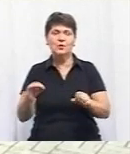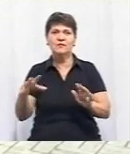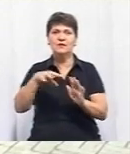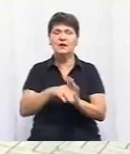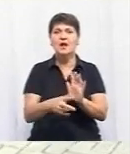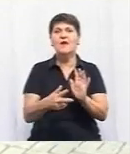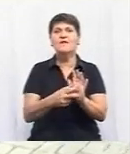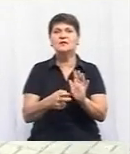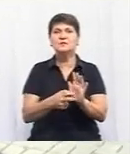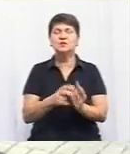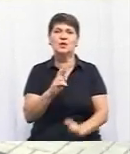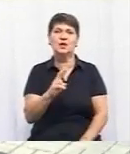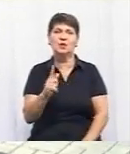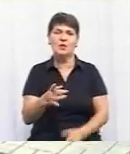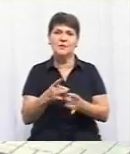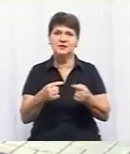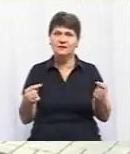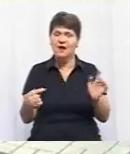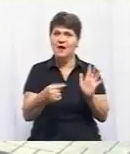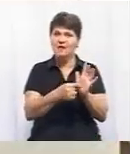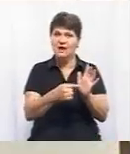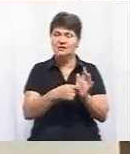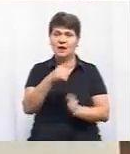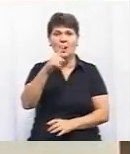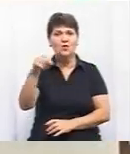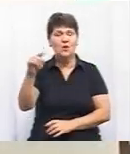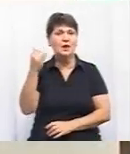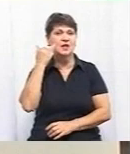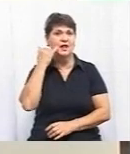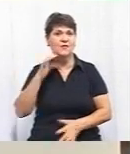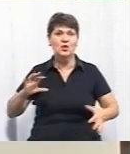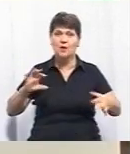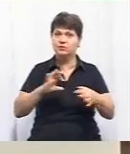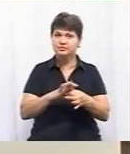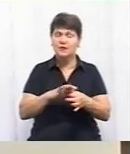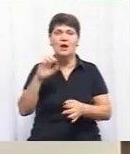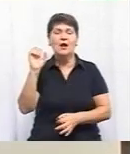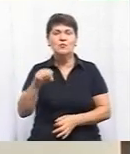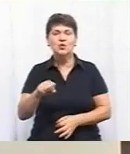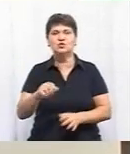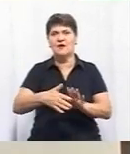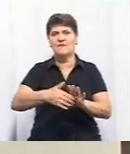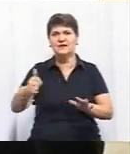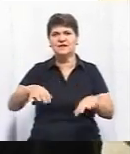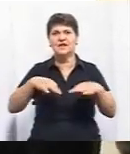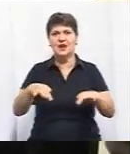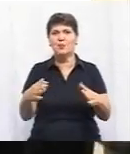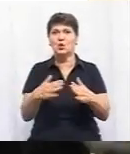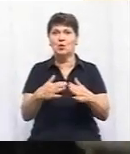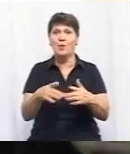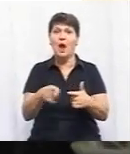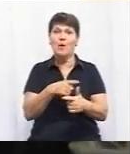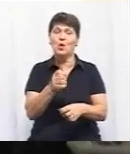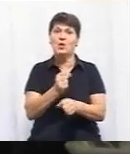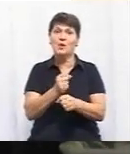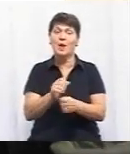800 кілограмів сировини. На причепі вказаний номер телефону. Зателефонувавши за ним, можна викликати транспорт додому або на роботу